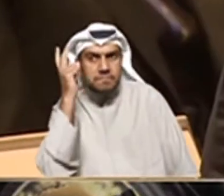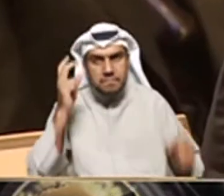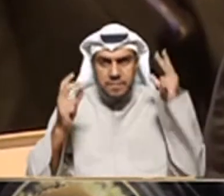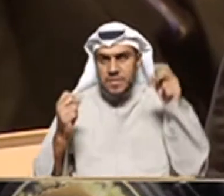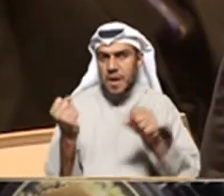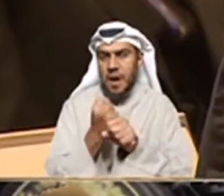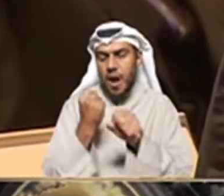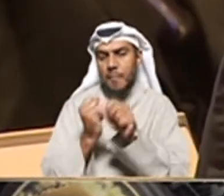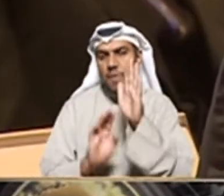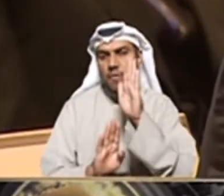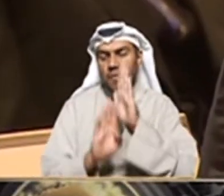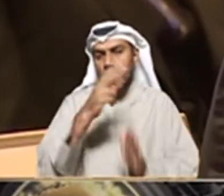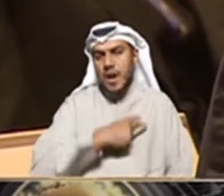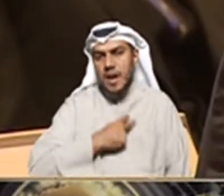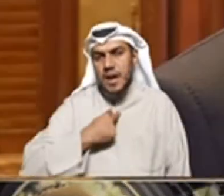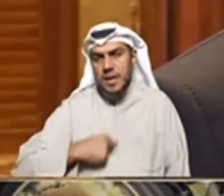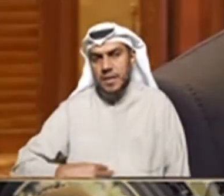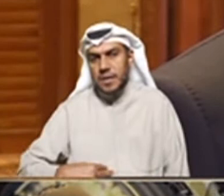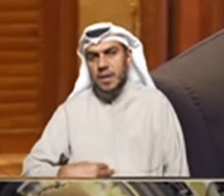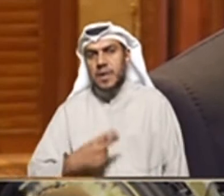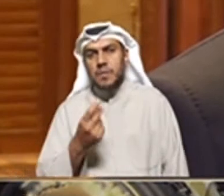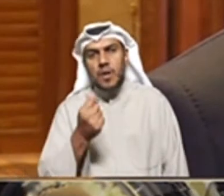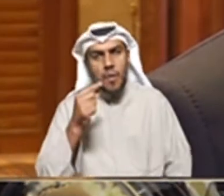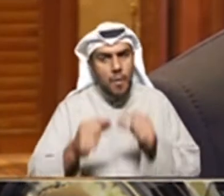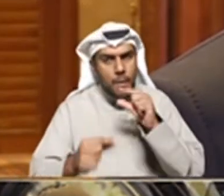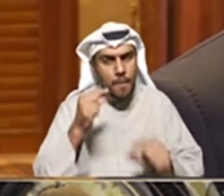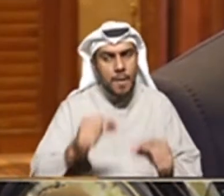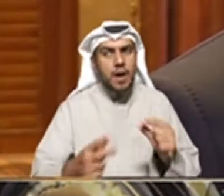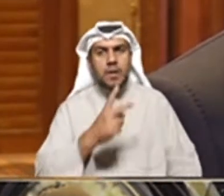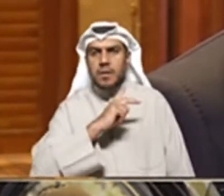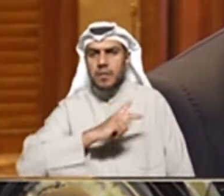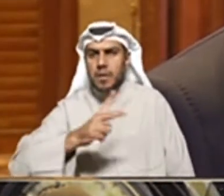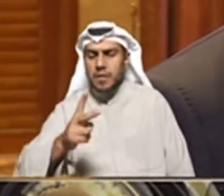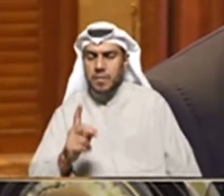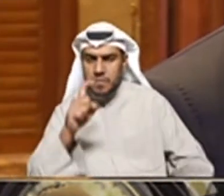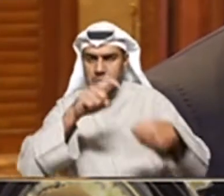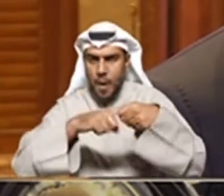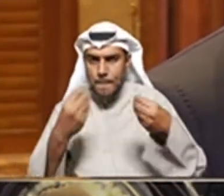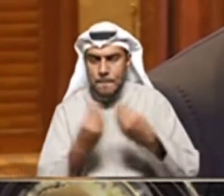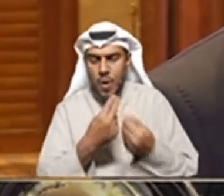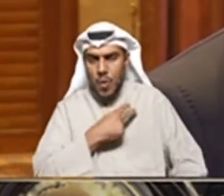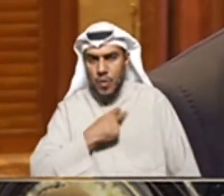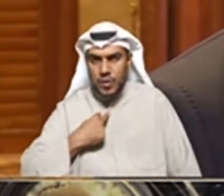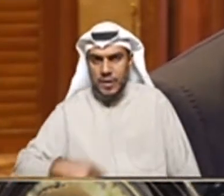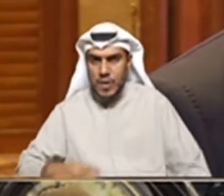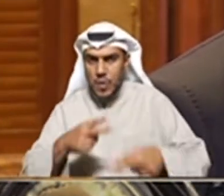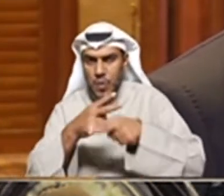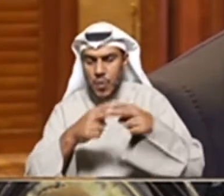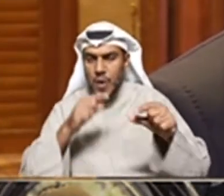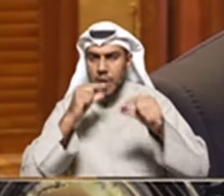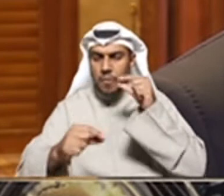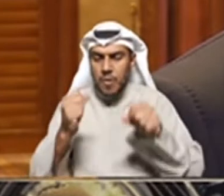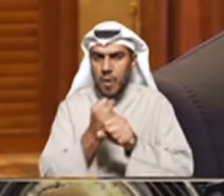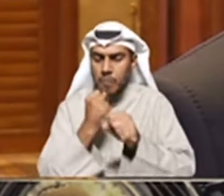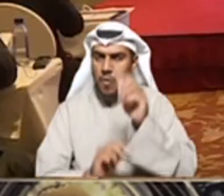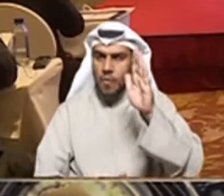التحتية المعلوماتية للنظام المصرفي، ونعتقد أن التعاون الثنائي قادر على تطوير عمل البنوك في الكويت